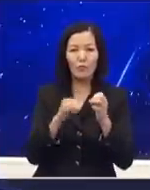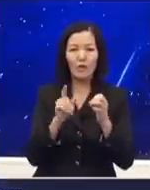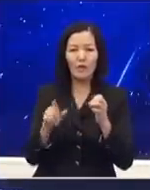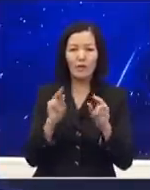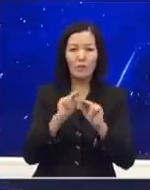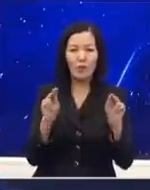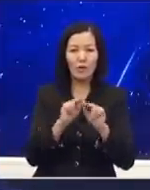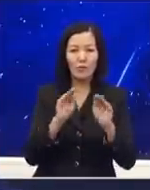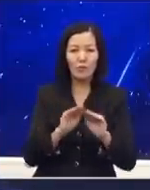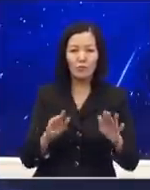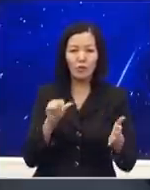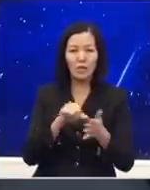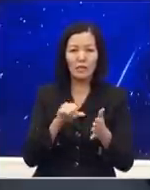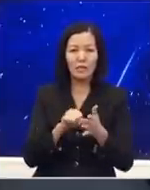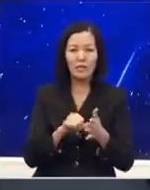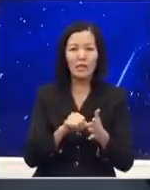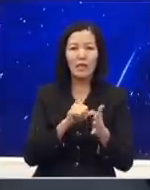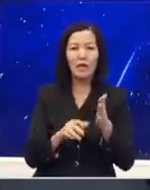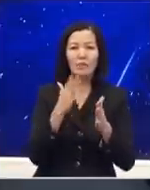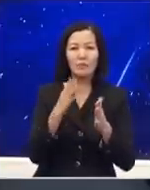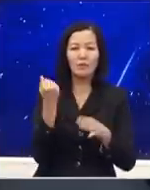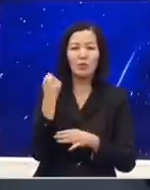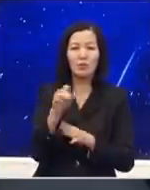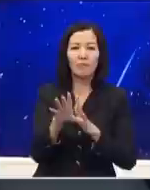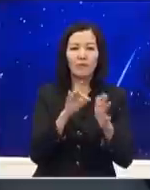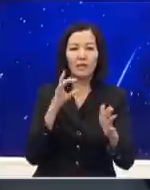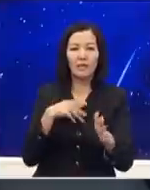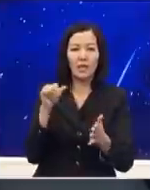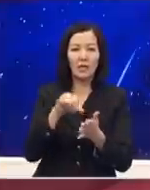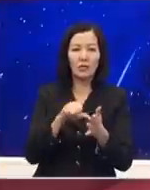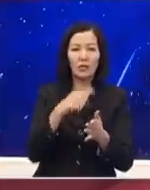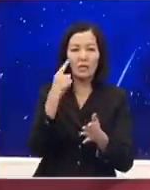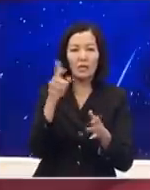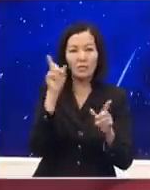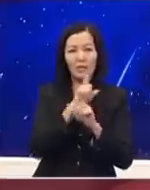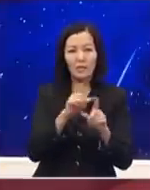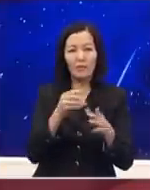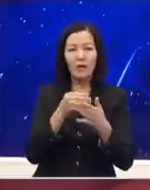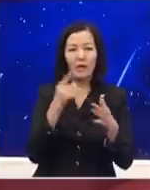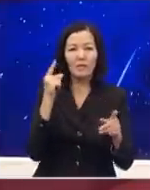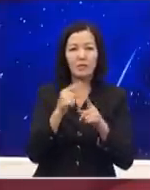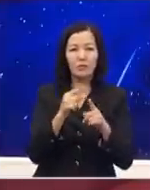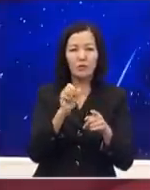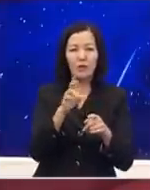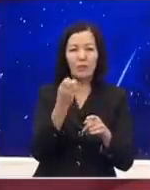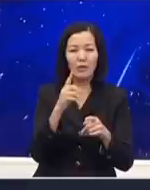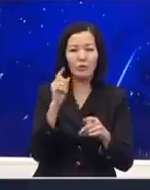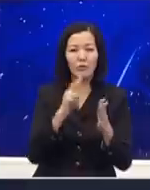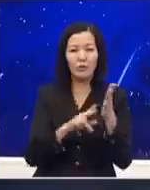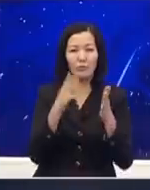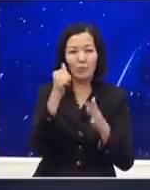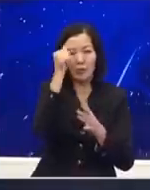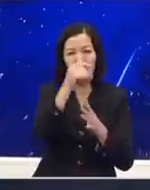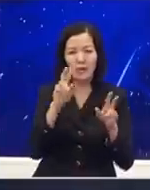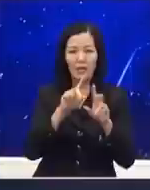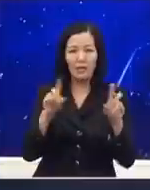мұғалім мен оқушы қатысқан. Олардың биыл 65-і жеңімпаз атады отыр. Қатысушылар тіл мектебі, асыл сөз, Абайдың 175